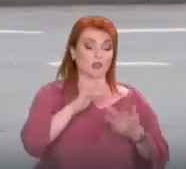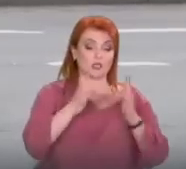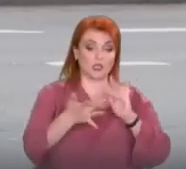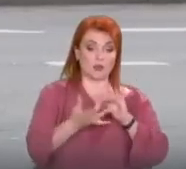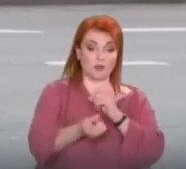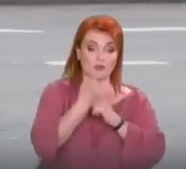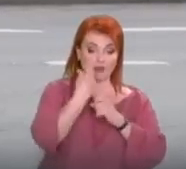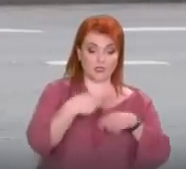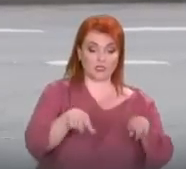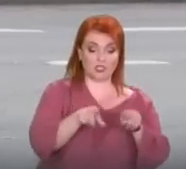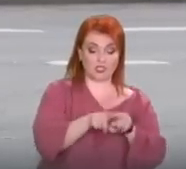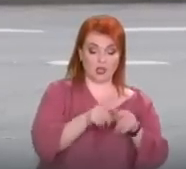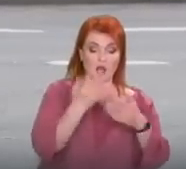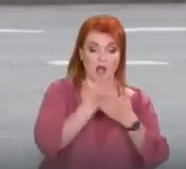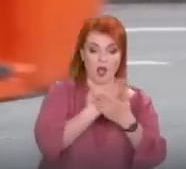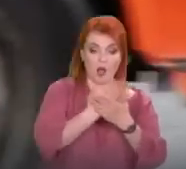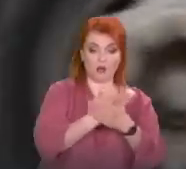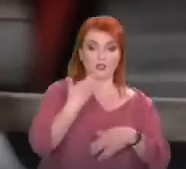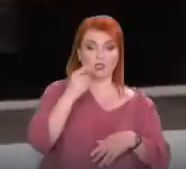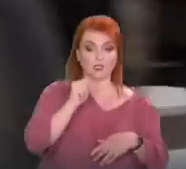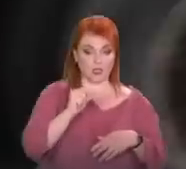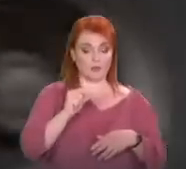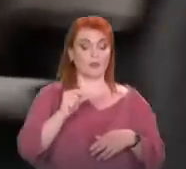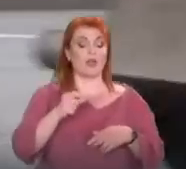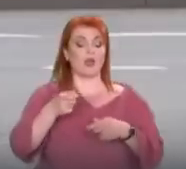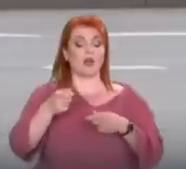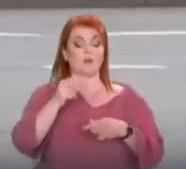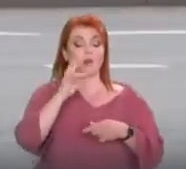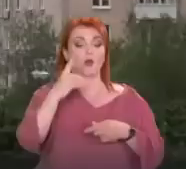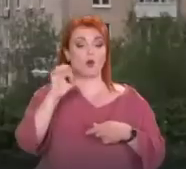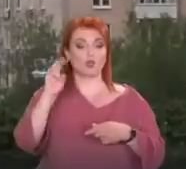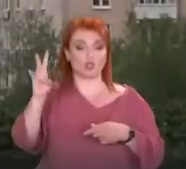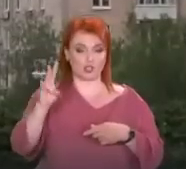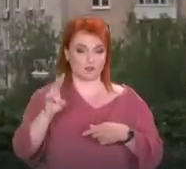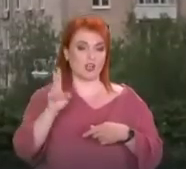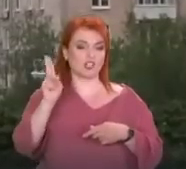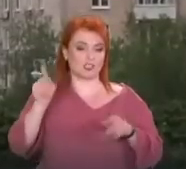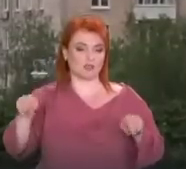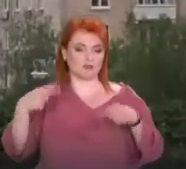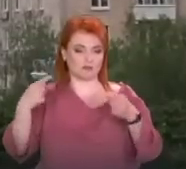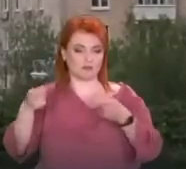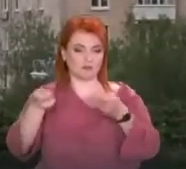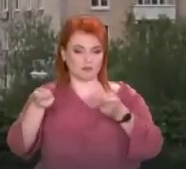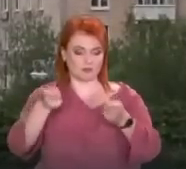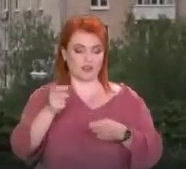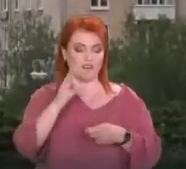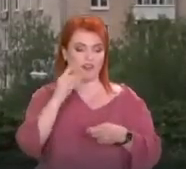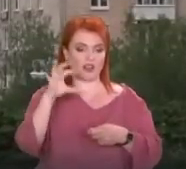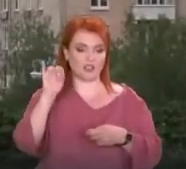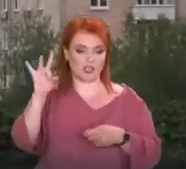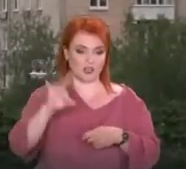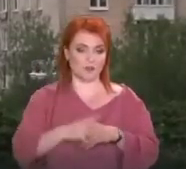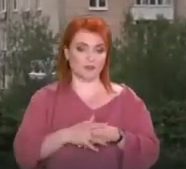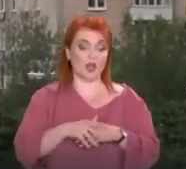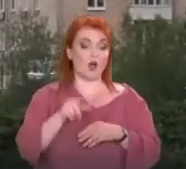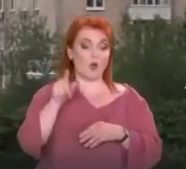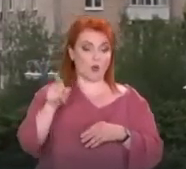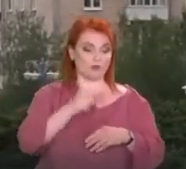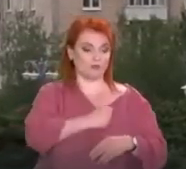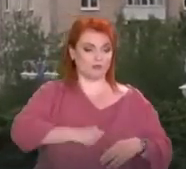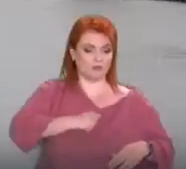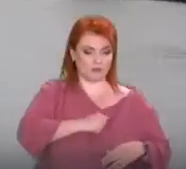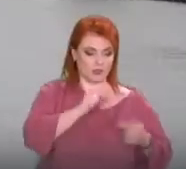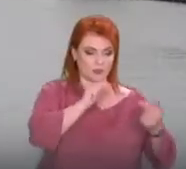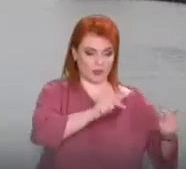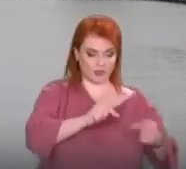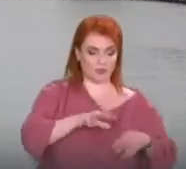cu comentariile fondatorului grupului Wagner, Evgeni Prigojin. Este primul său mesaj după abandonarea rebeliunii pornite